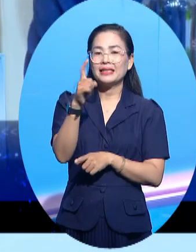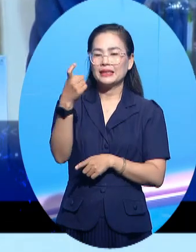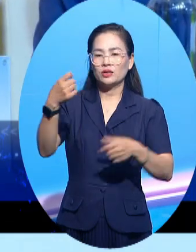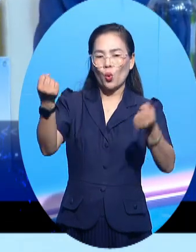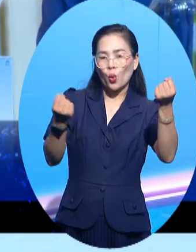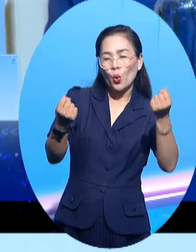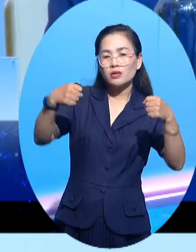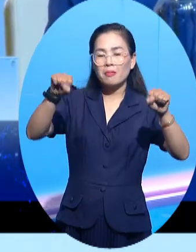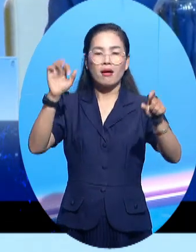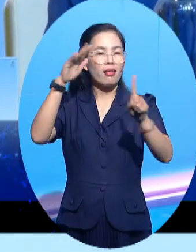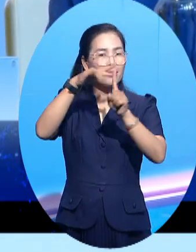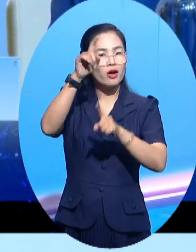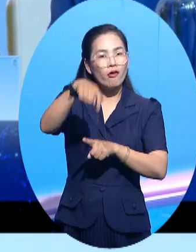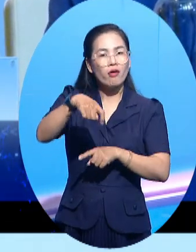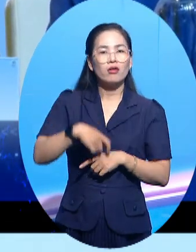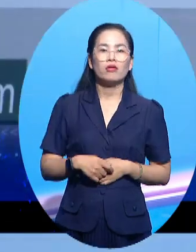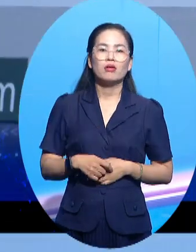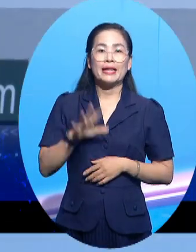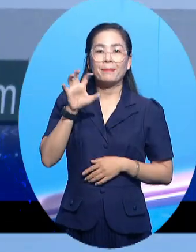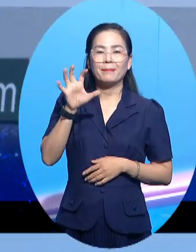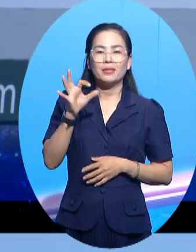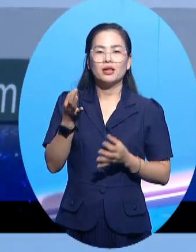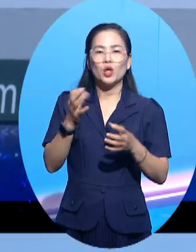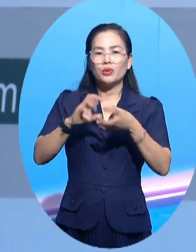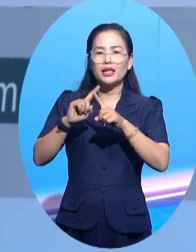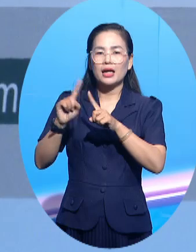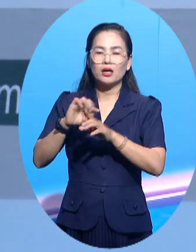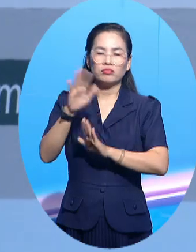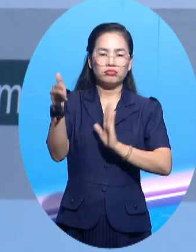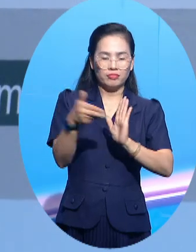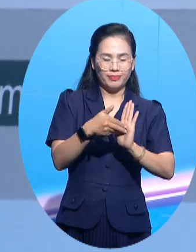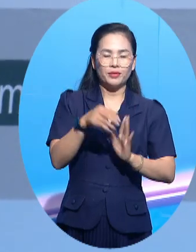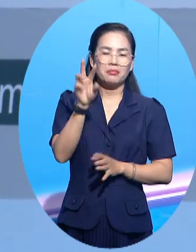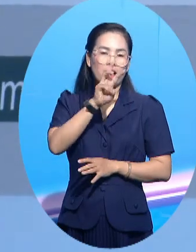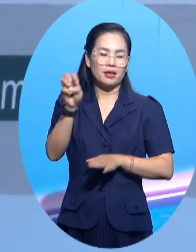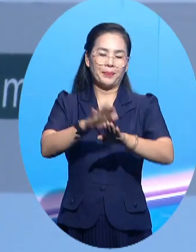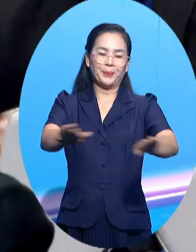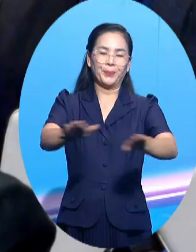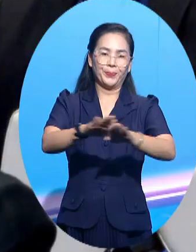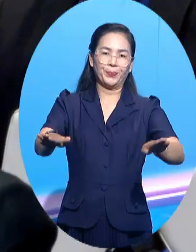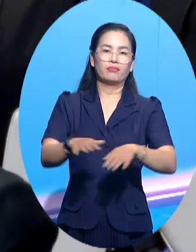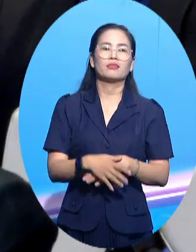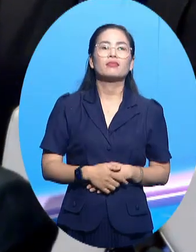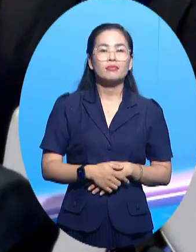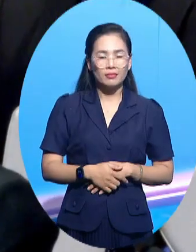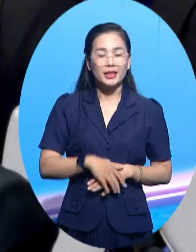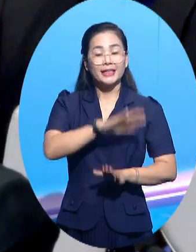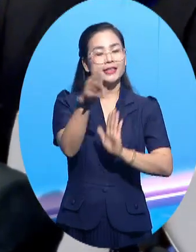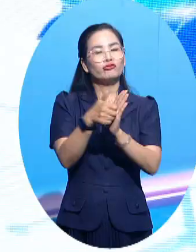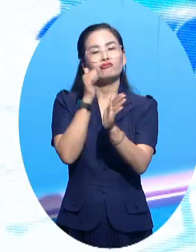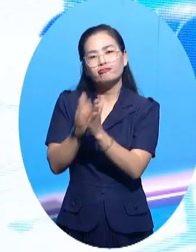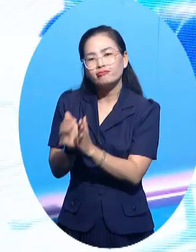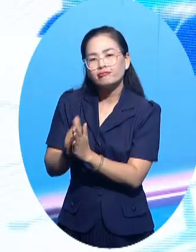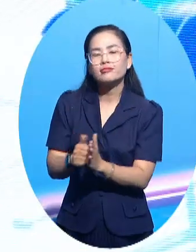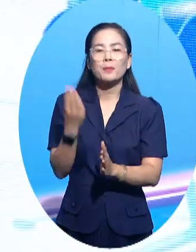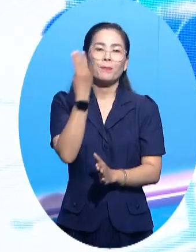ô tô xe máy và 50 thương hiệu trong ngành công nghiệp phụ trợ với hơn 300 gian hàng tại triển lãm các thương hiệu sẽ trưng bày và giới thiệu những mẫu xe